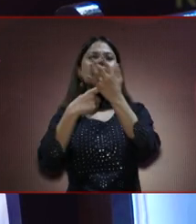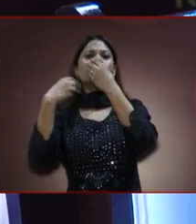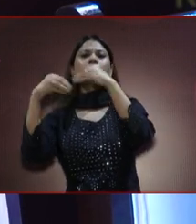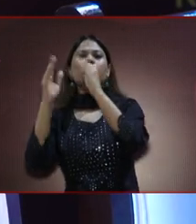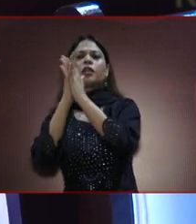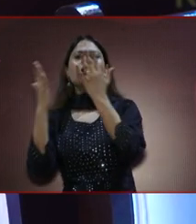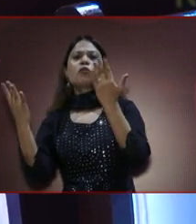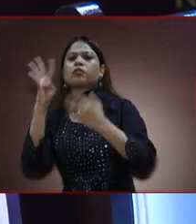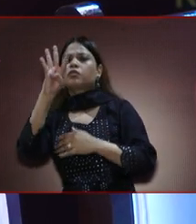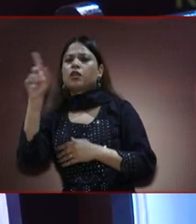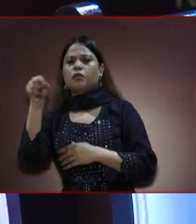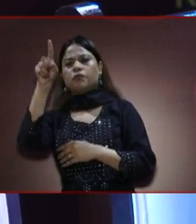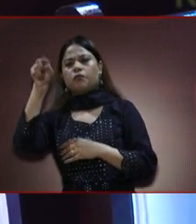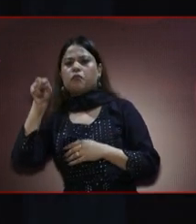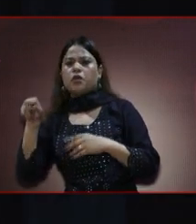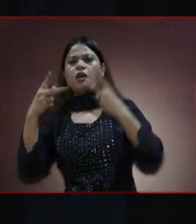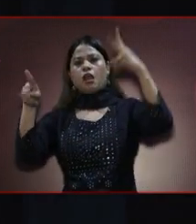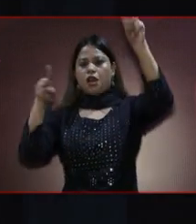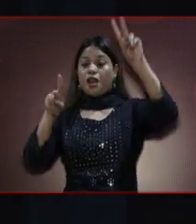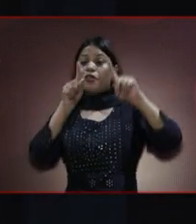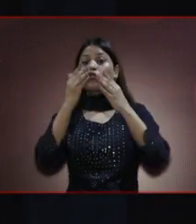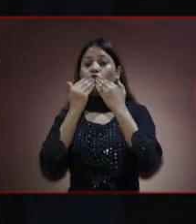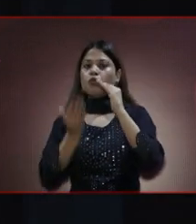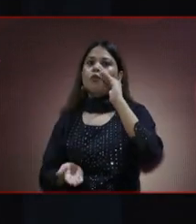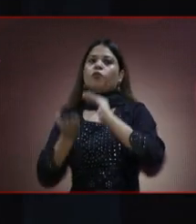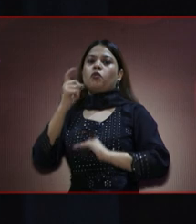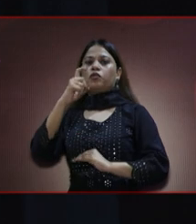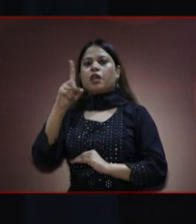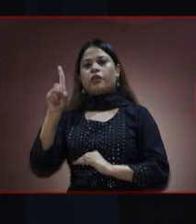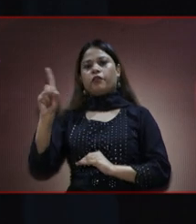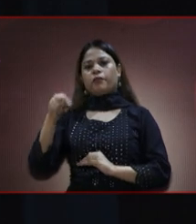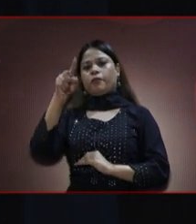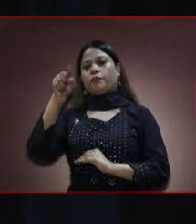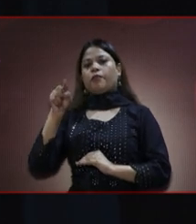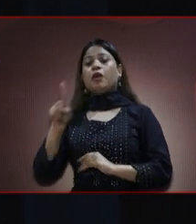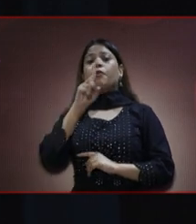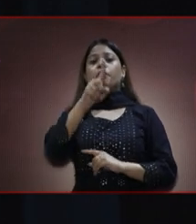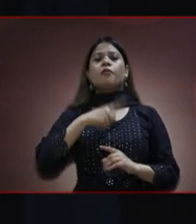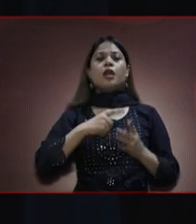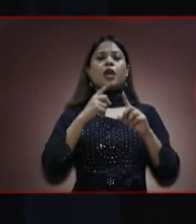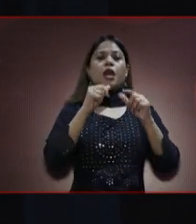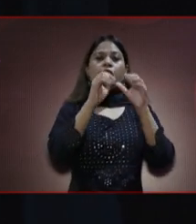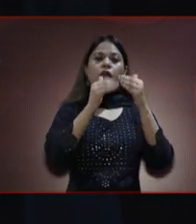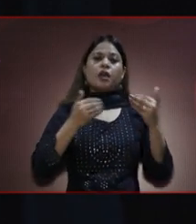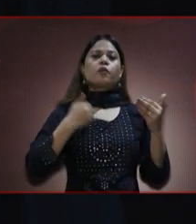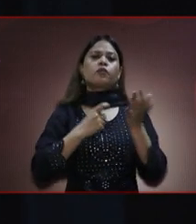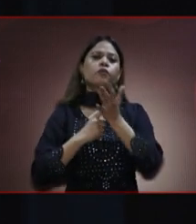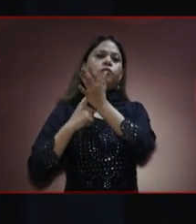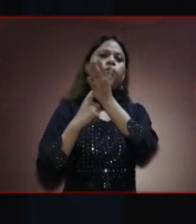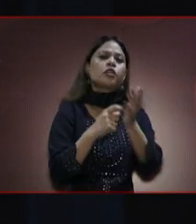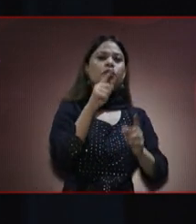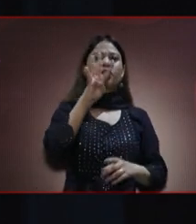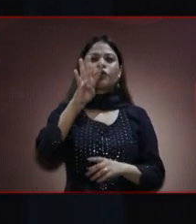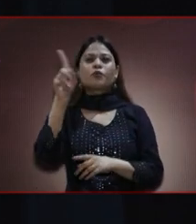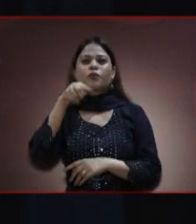सिर्फ 4% है। तो मैं विशेषकर अमेज़न का भी ध्यान आकृष्ट करना चाहूँगा कि ये जो 4%